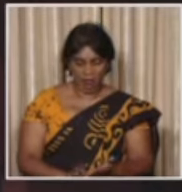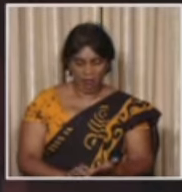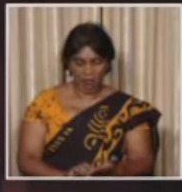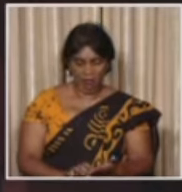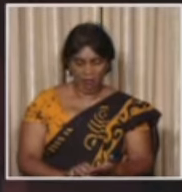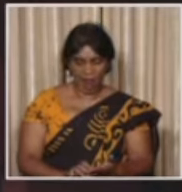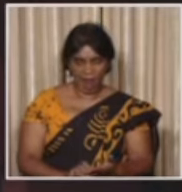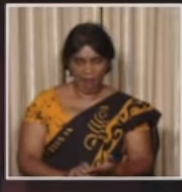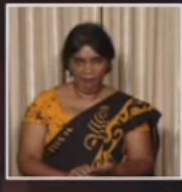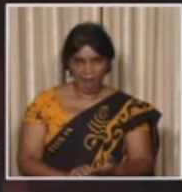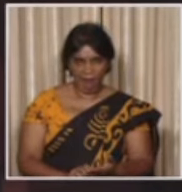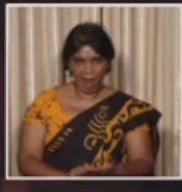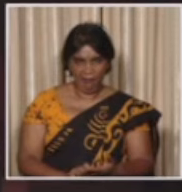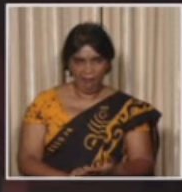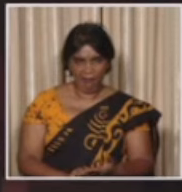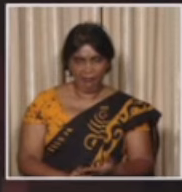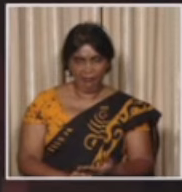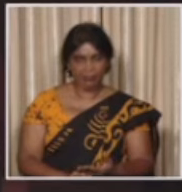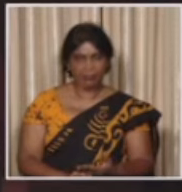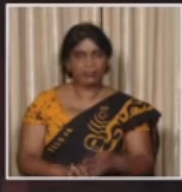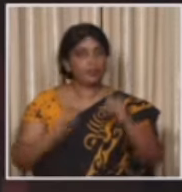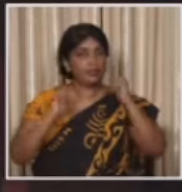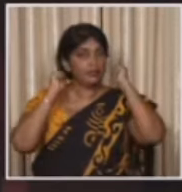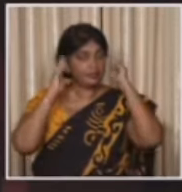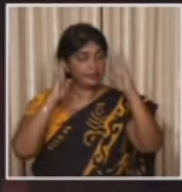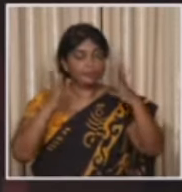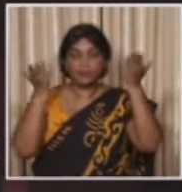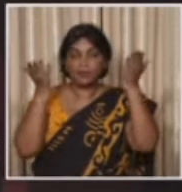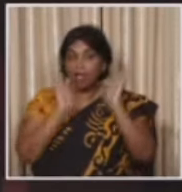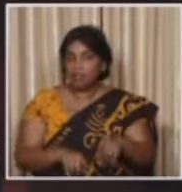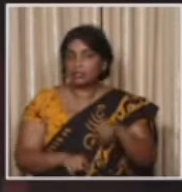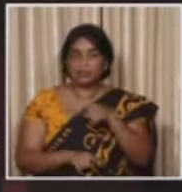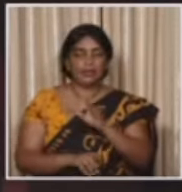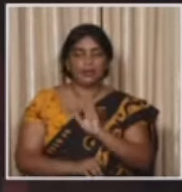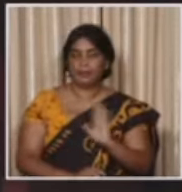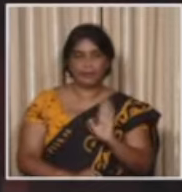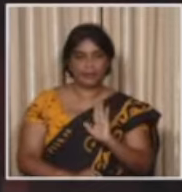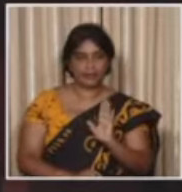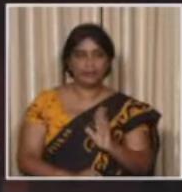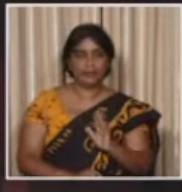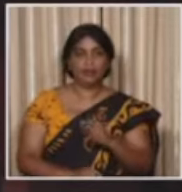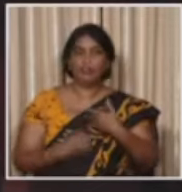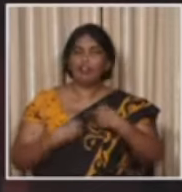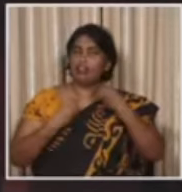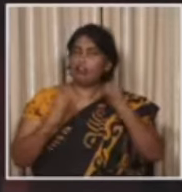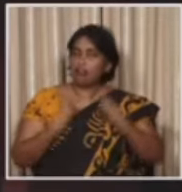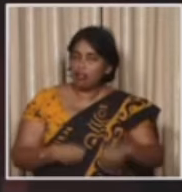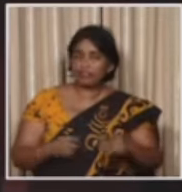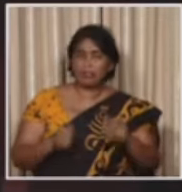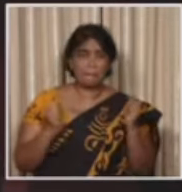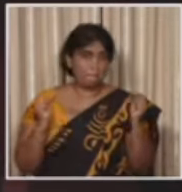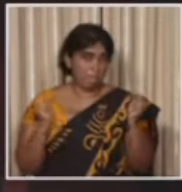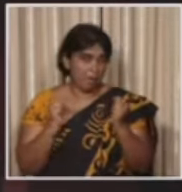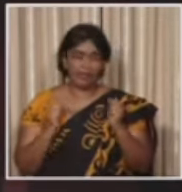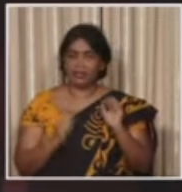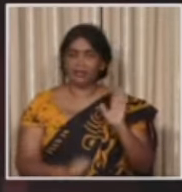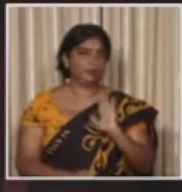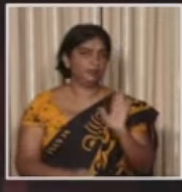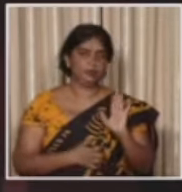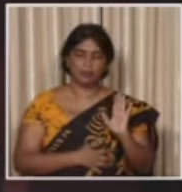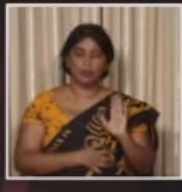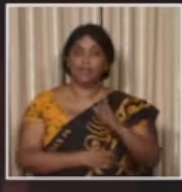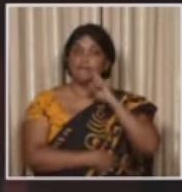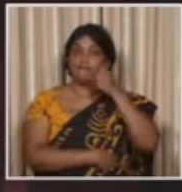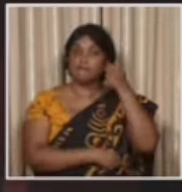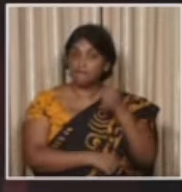continue that counts." සාර්ථකත්වයේ අවසානය නොවේ, පරාජය අති භයංකර දෙයක්ද නොවේ,